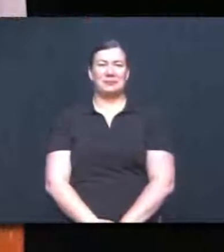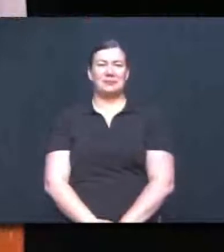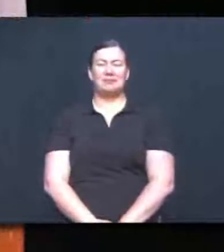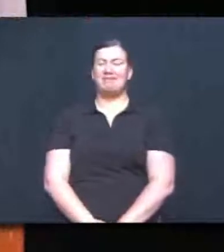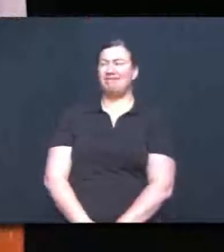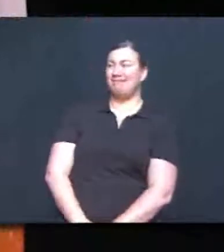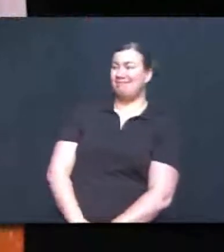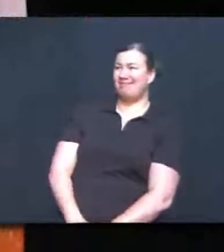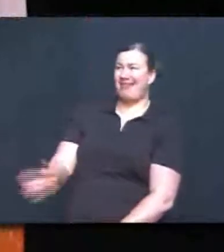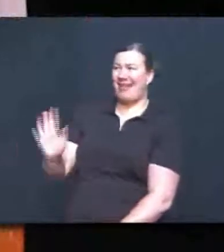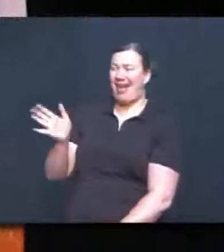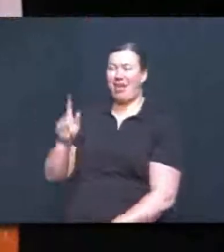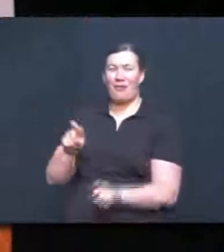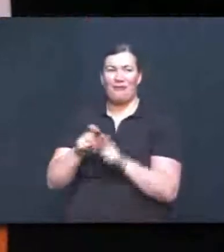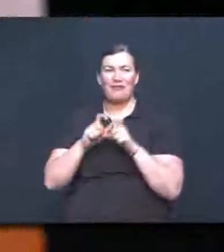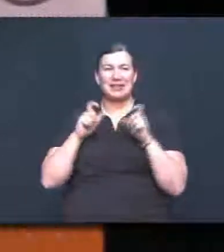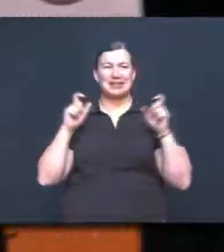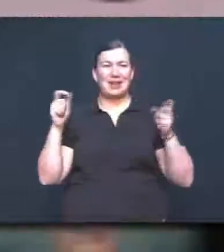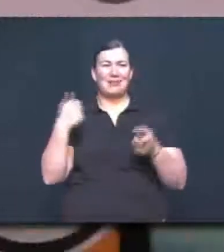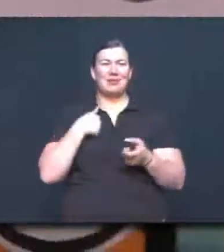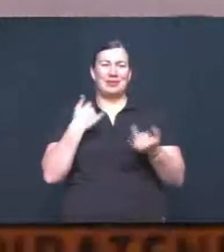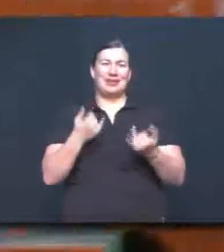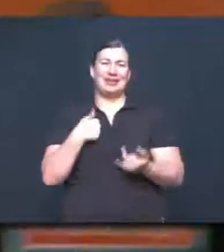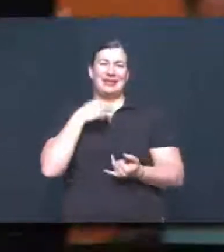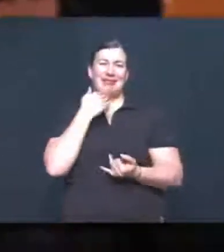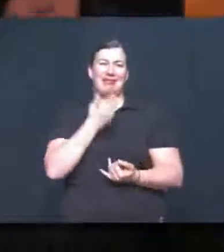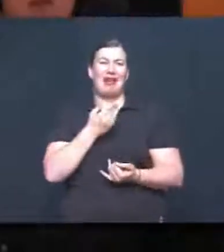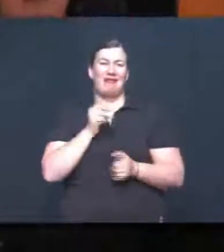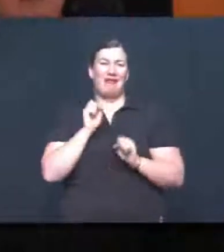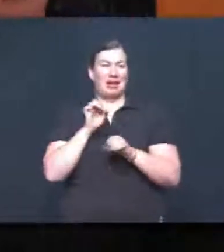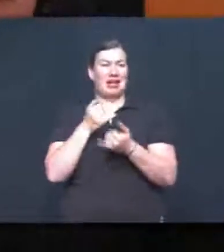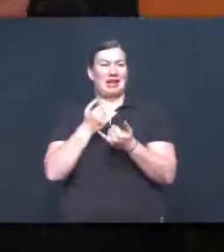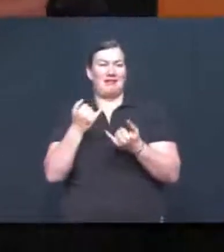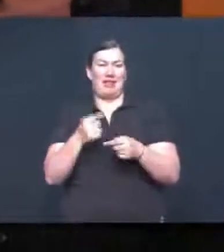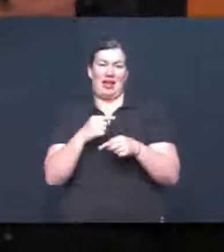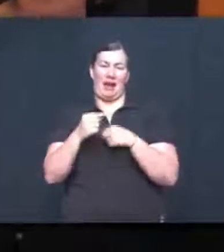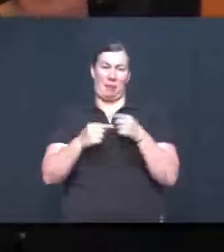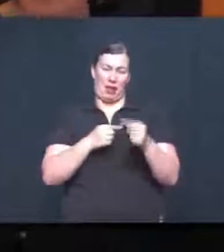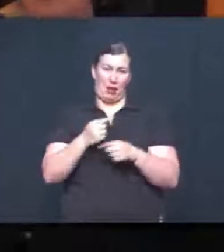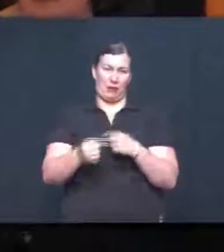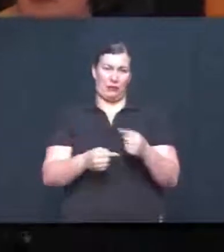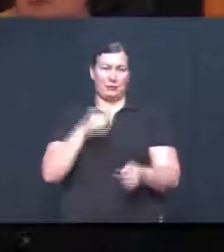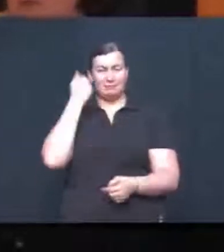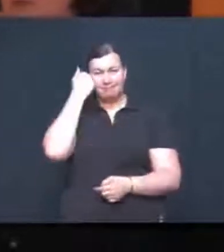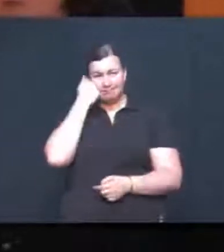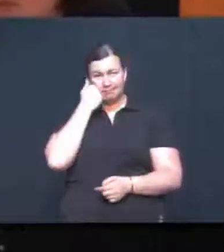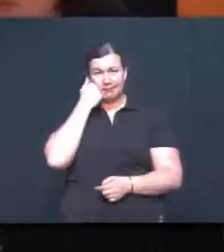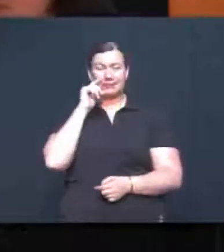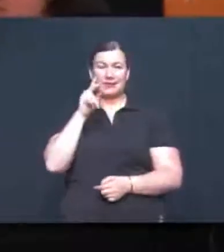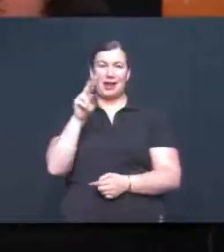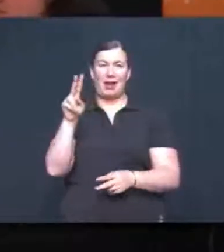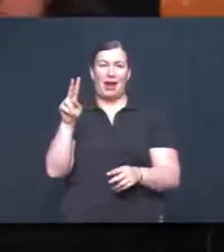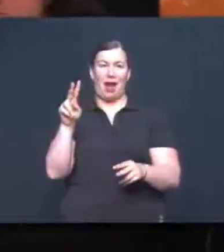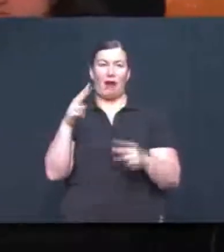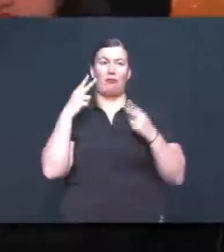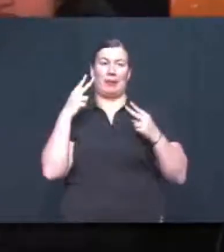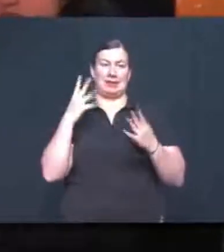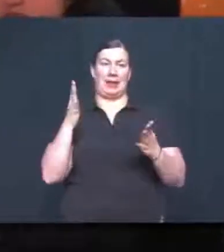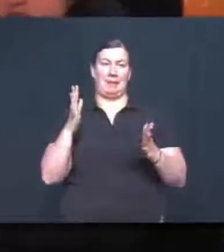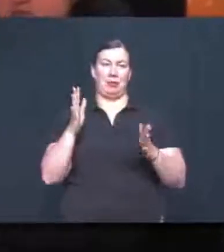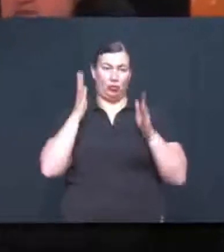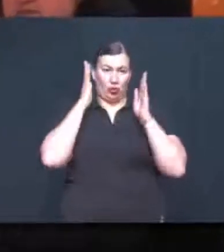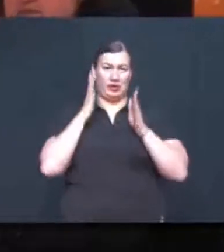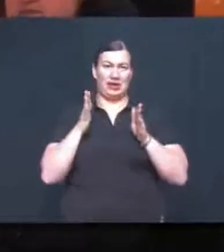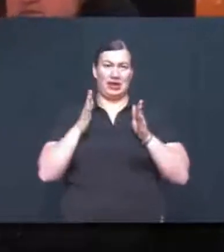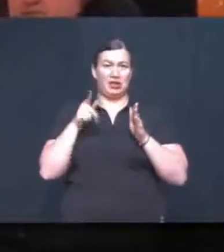hallo Versammlung ich darf ich jetzt erklären wie das funktioniert ähm ich bitte euch dafür echt aufzupassen und euch zu